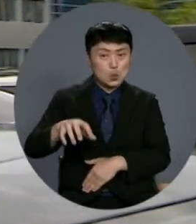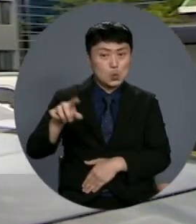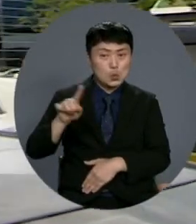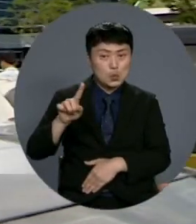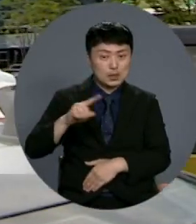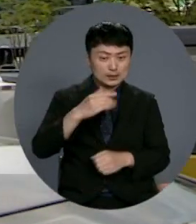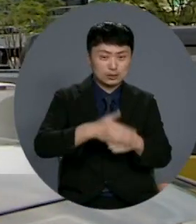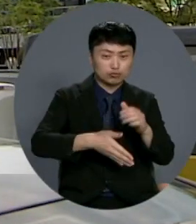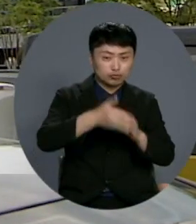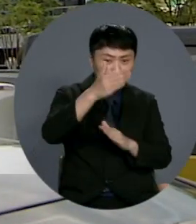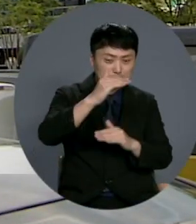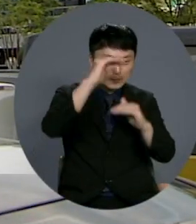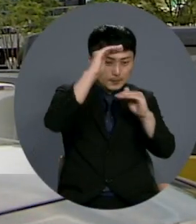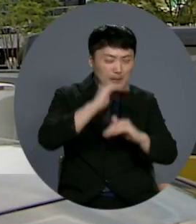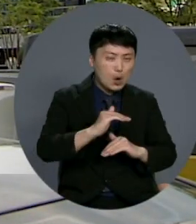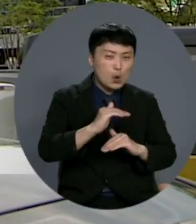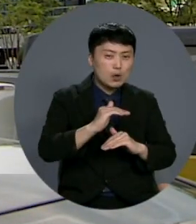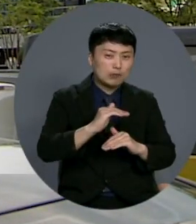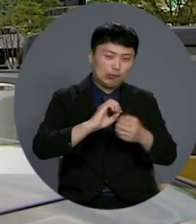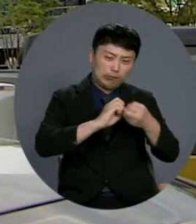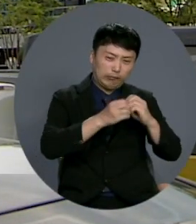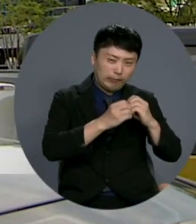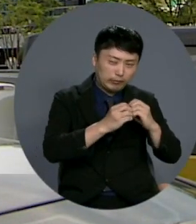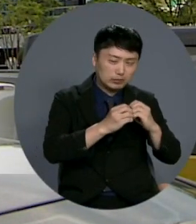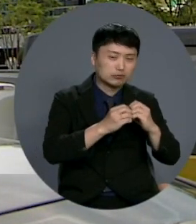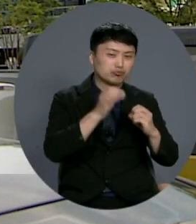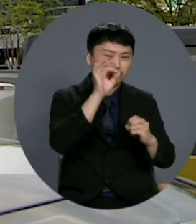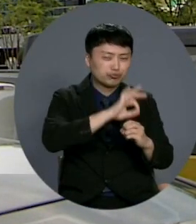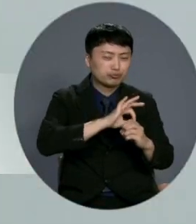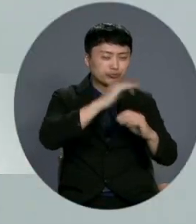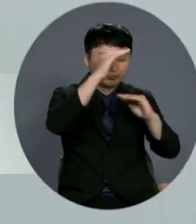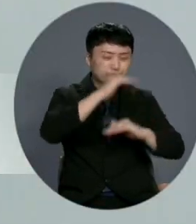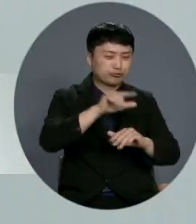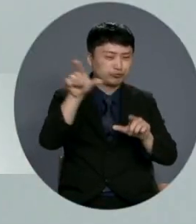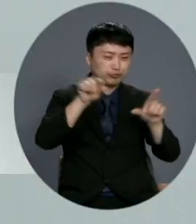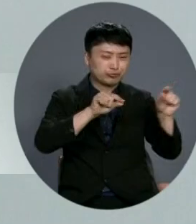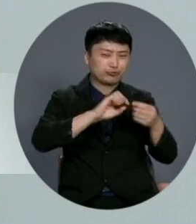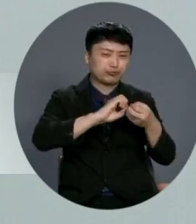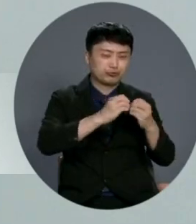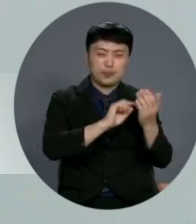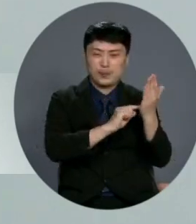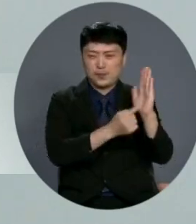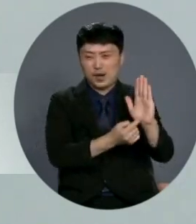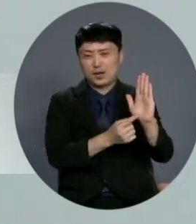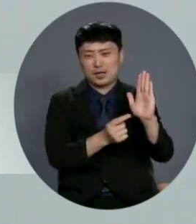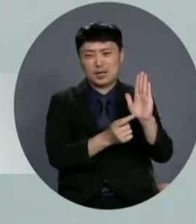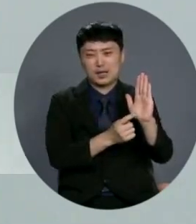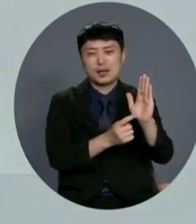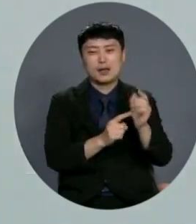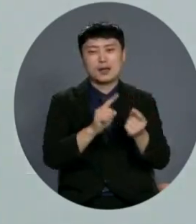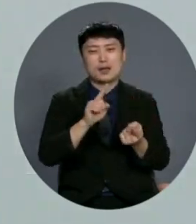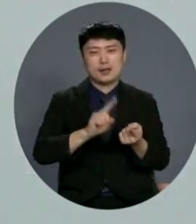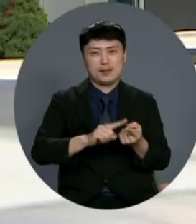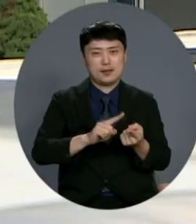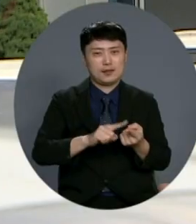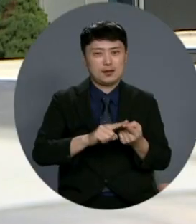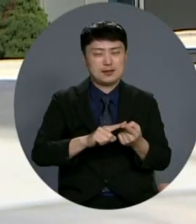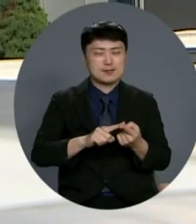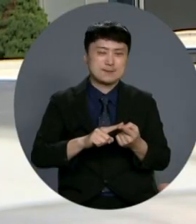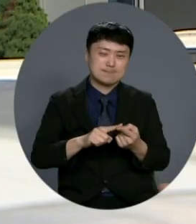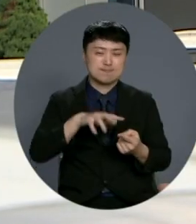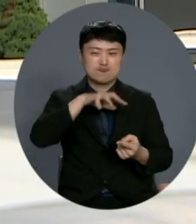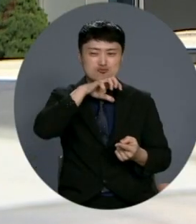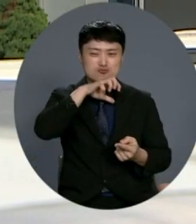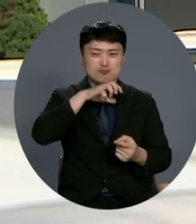대구시가 앞뒤 맥락 없이 자신들에게 유리한 내용만 짜깁기한 주장을 일방적으로 발표했다며 불쾌감을